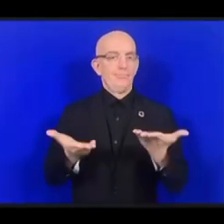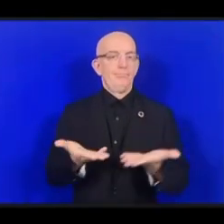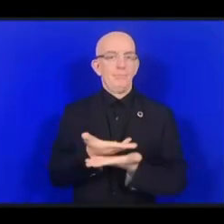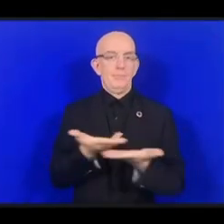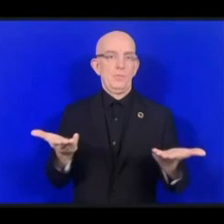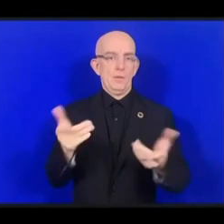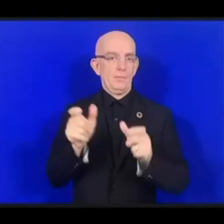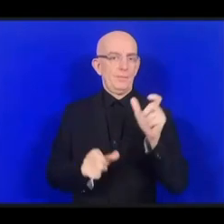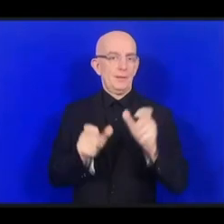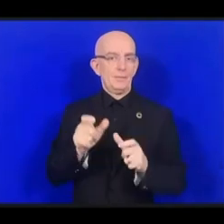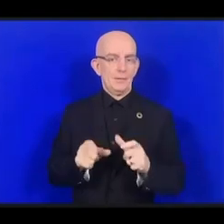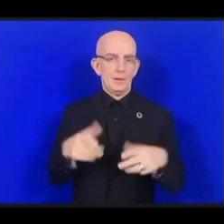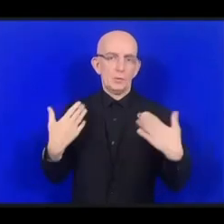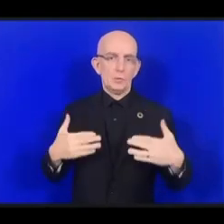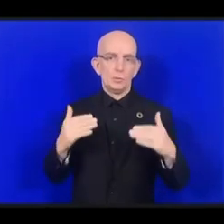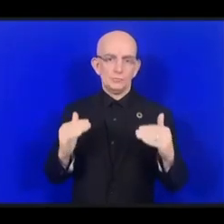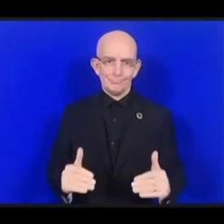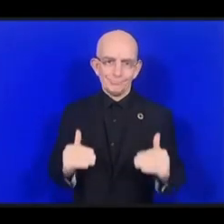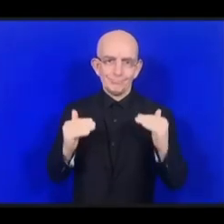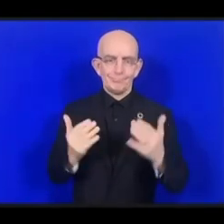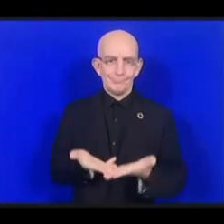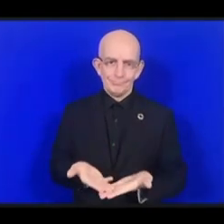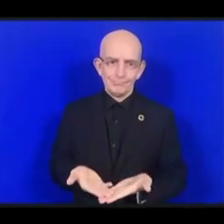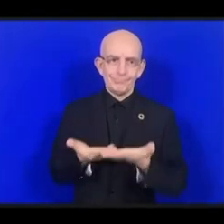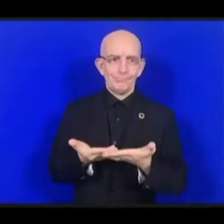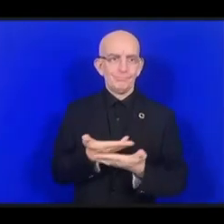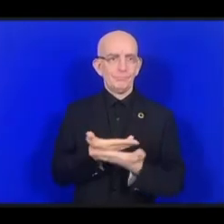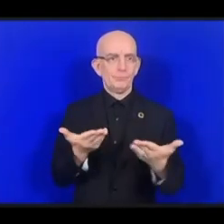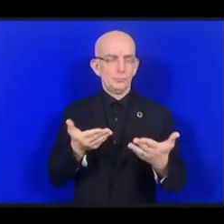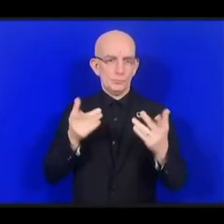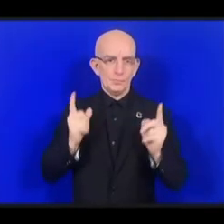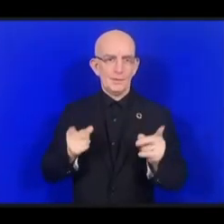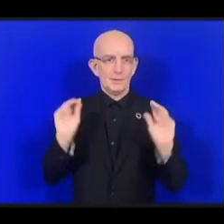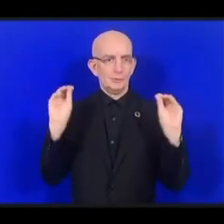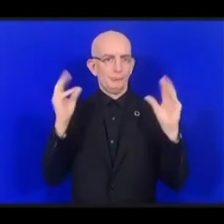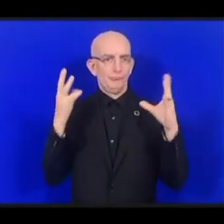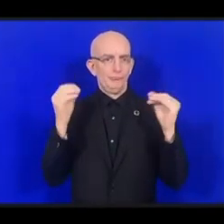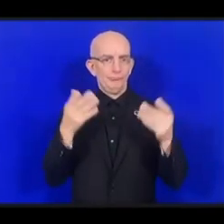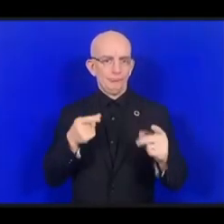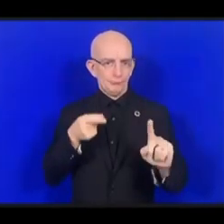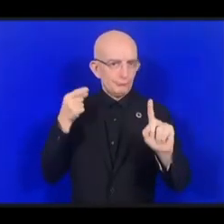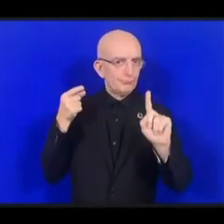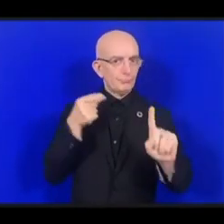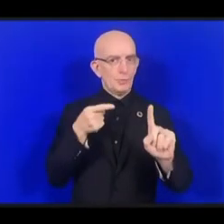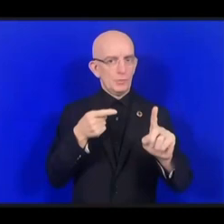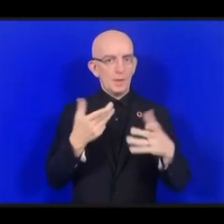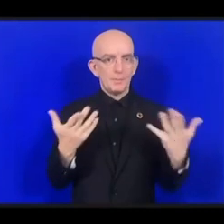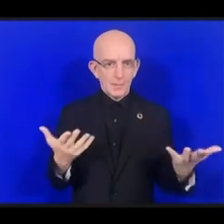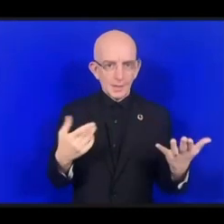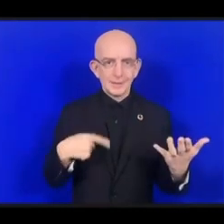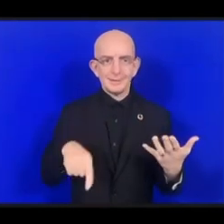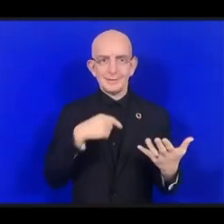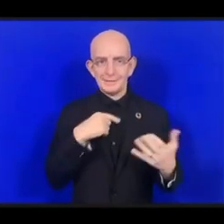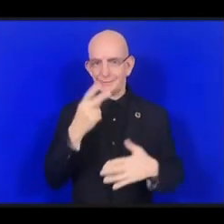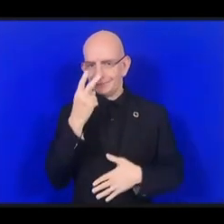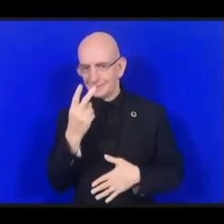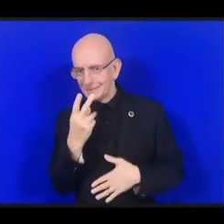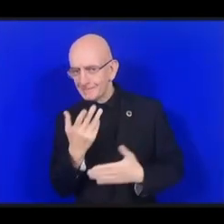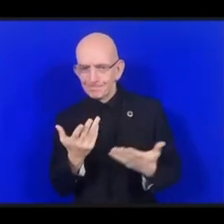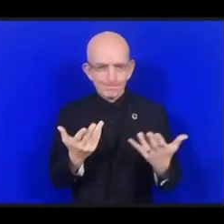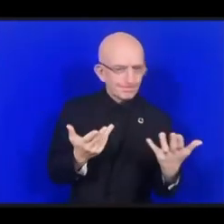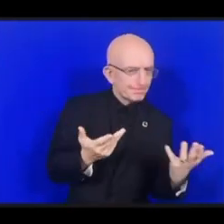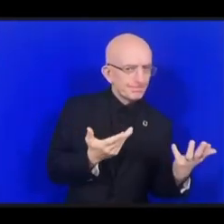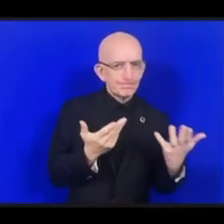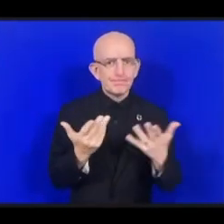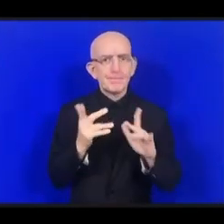はigfには見られませんでしたまた観点においても多様性はかけていたと思いますですのでここはもっと